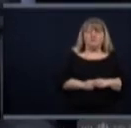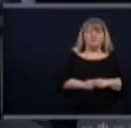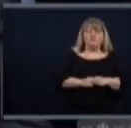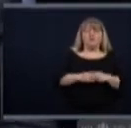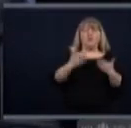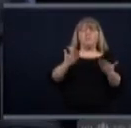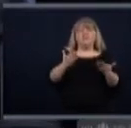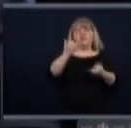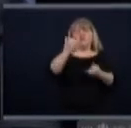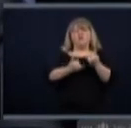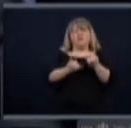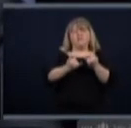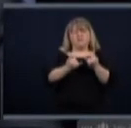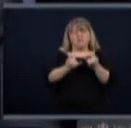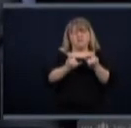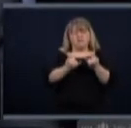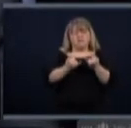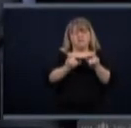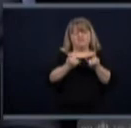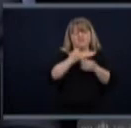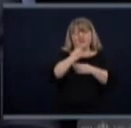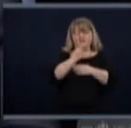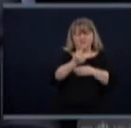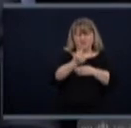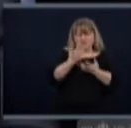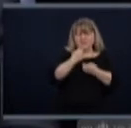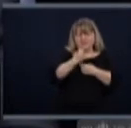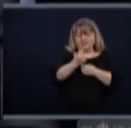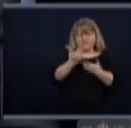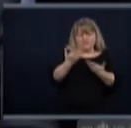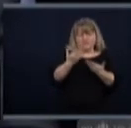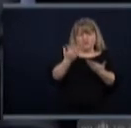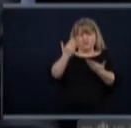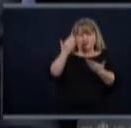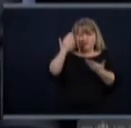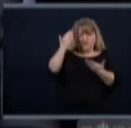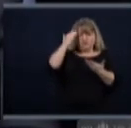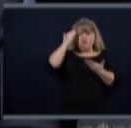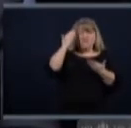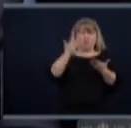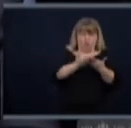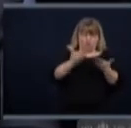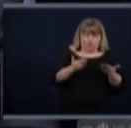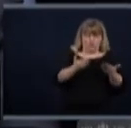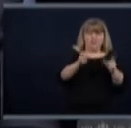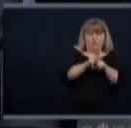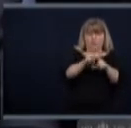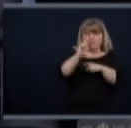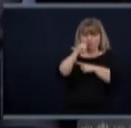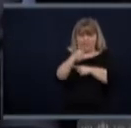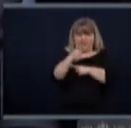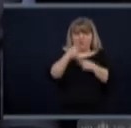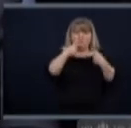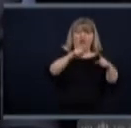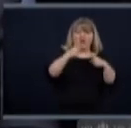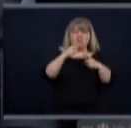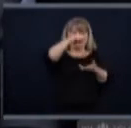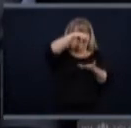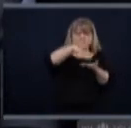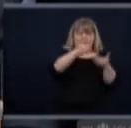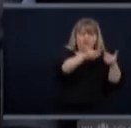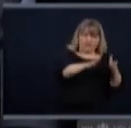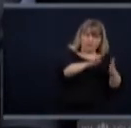disant... Je le sais qu'aujourd'hui et demain, avec le plan de réouverture des écoles et des entreprises,